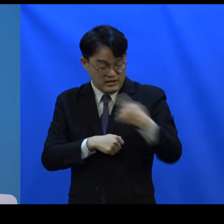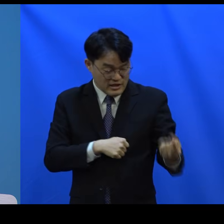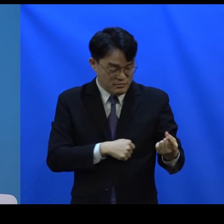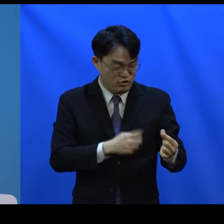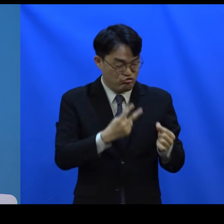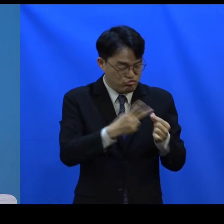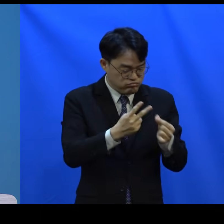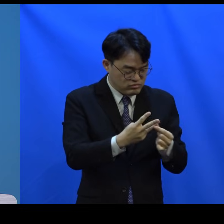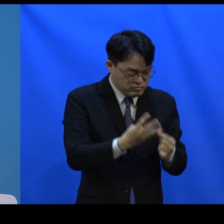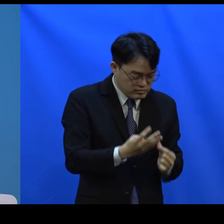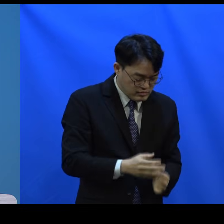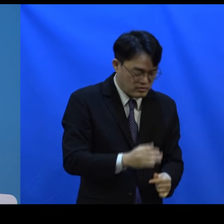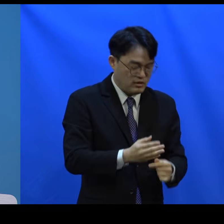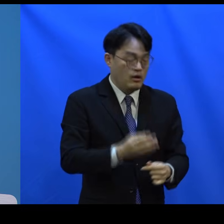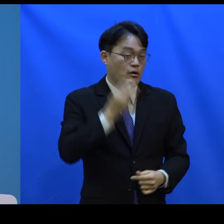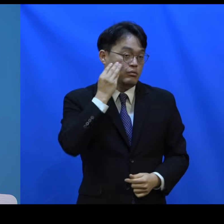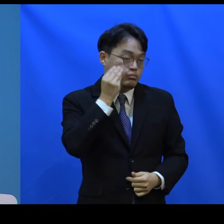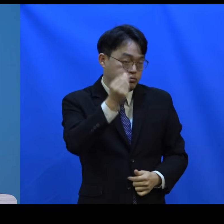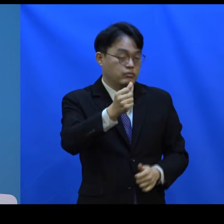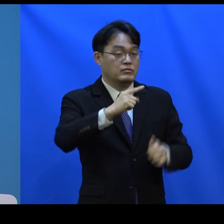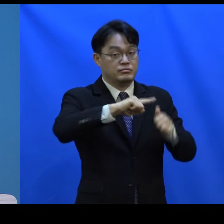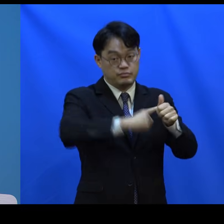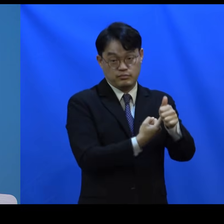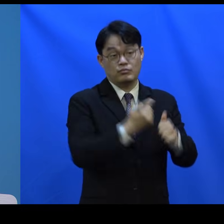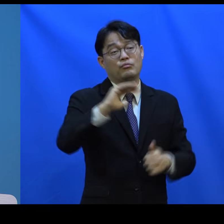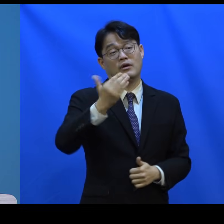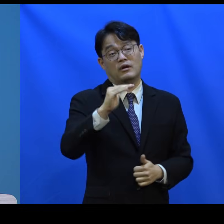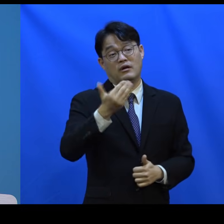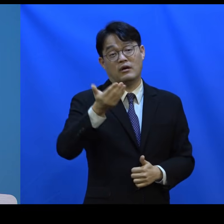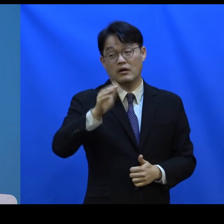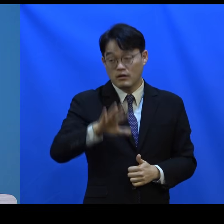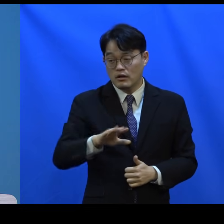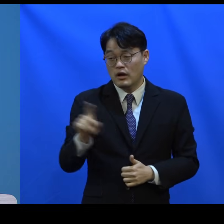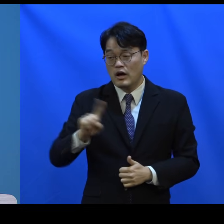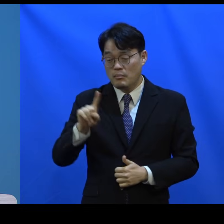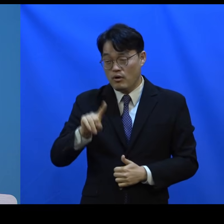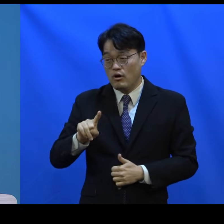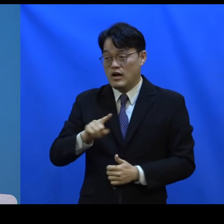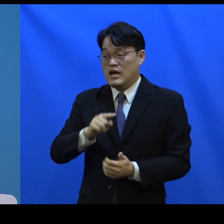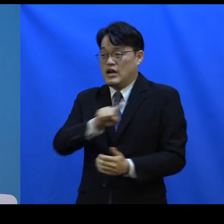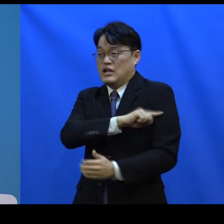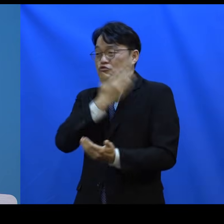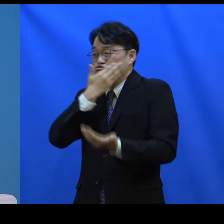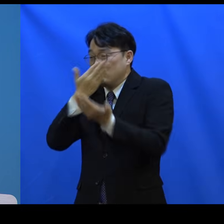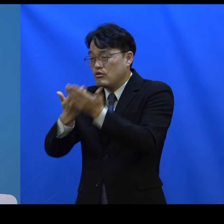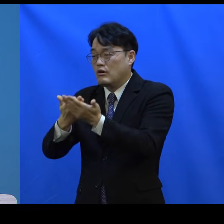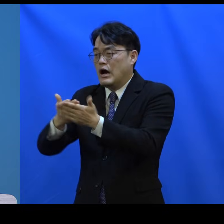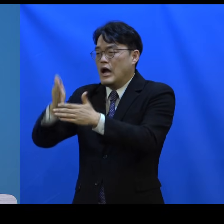될 게 보여요. 여러분, 부엌에 들어가도 먼저 할 게 있잖아요. 그죠? 부인들은 딱 먼저 할 거예요.